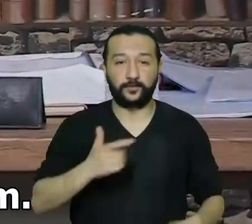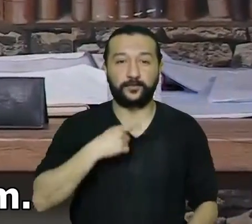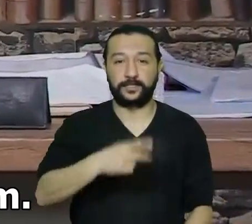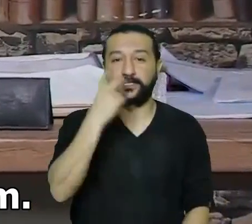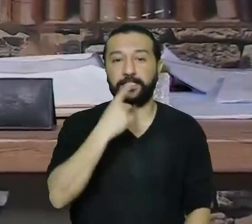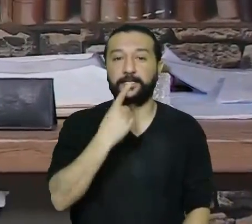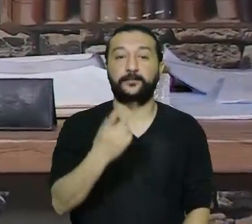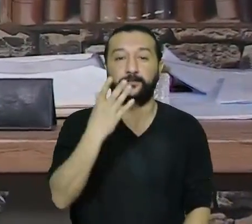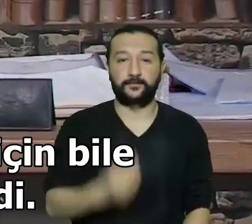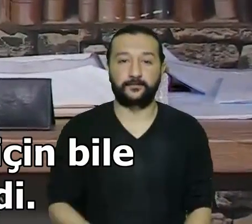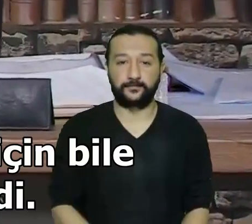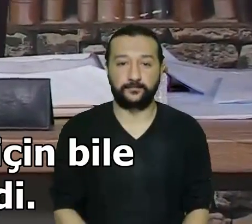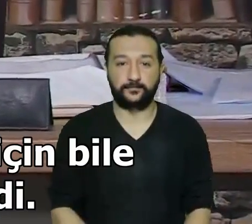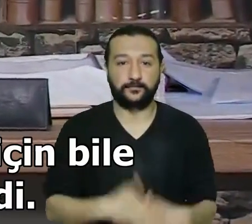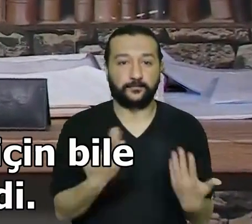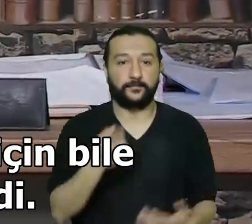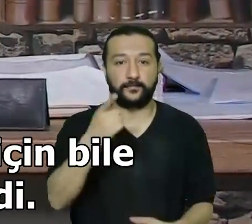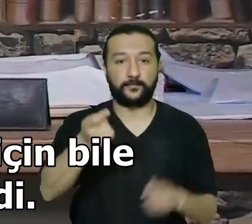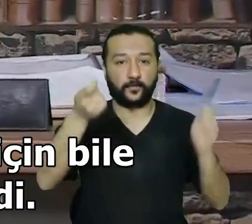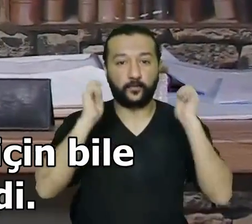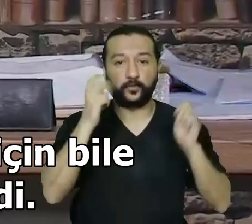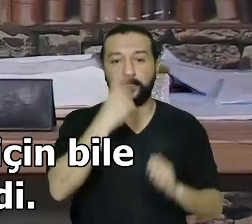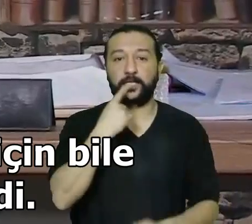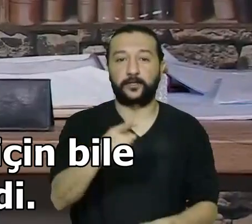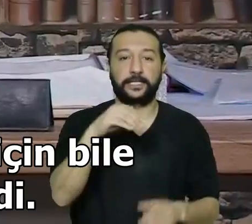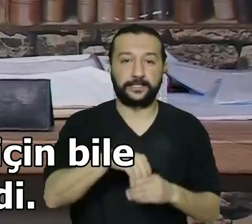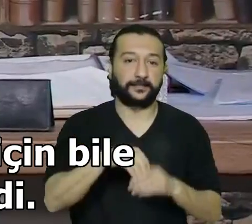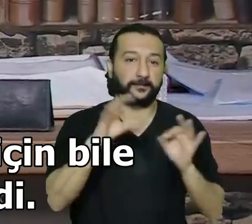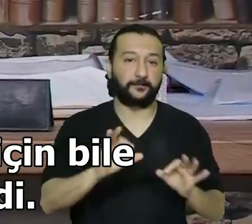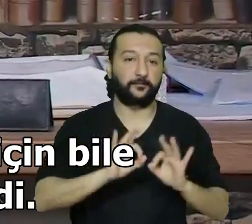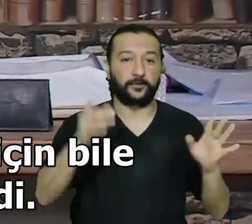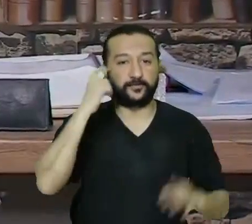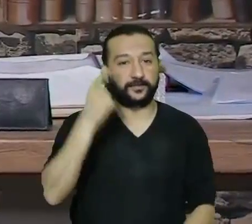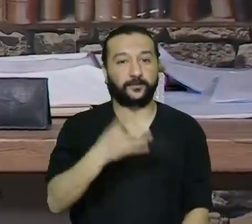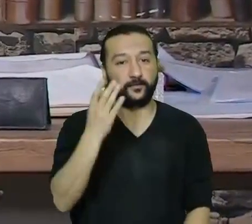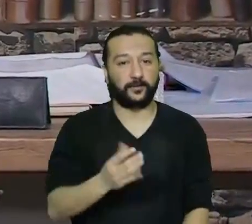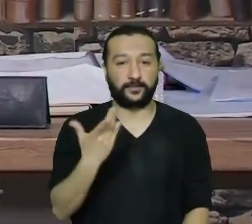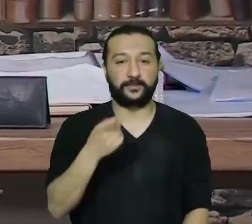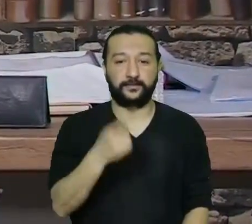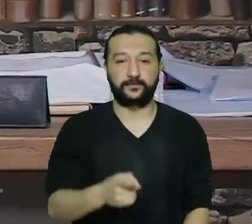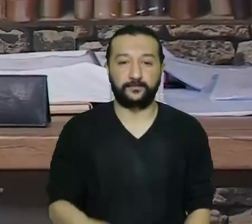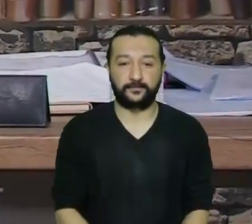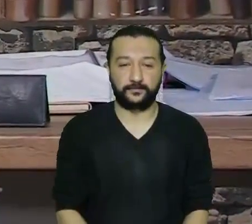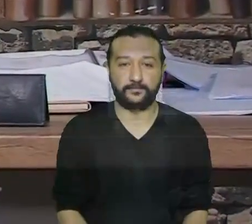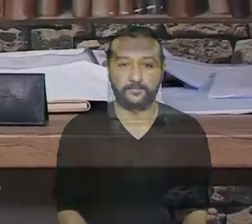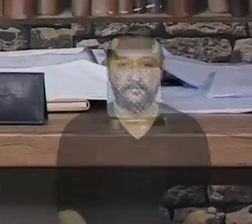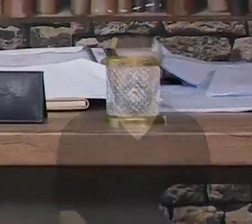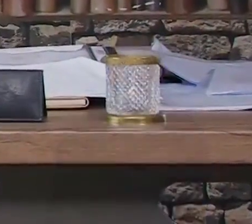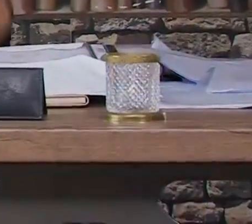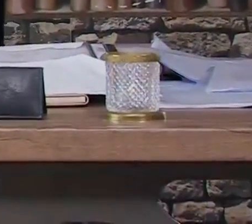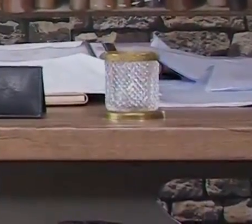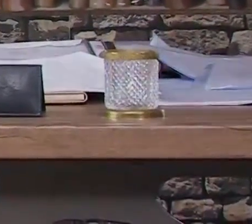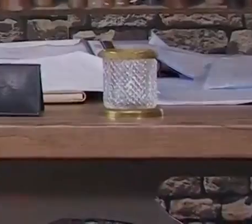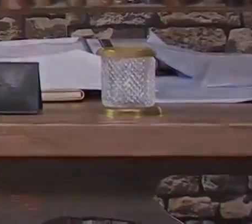şarkı söylesem. Sadece duşta şarkı söyleyenler için bile muhteşem bir fikir olabilirdi.